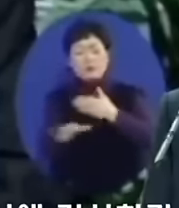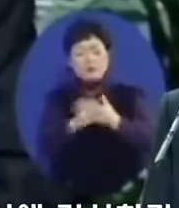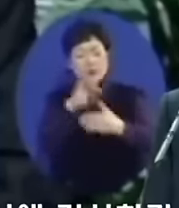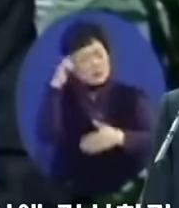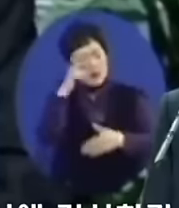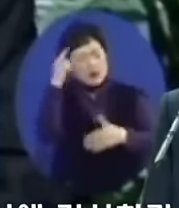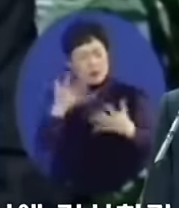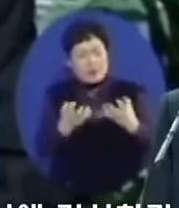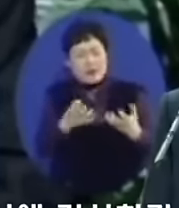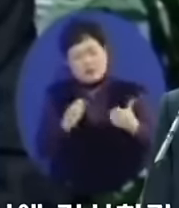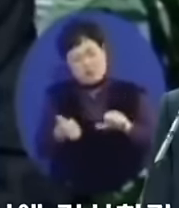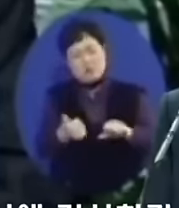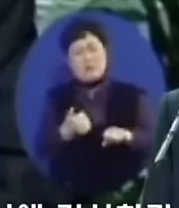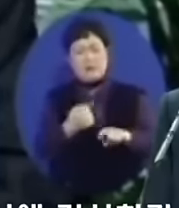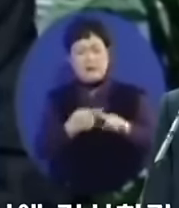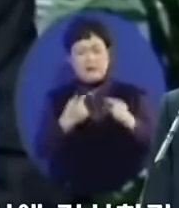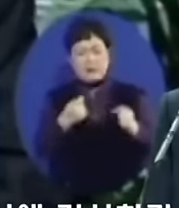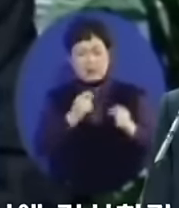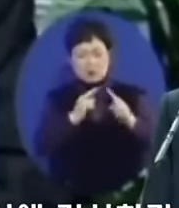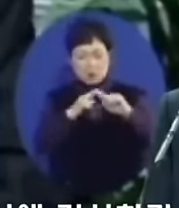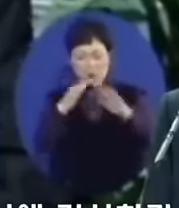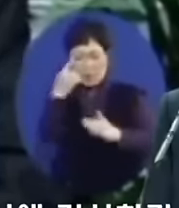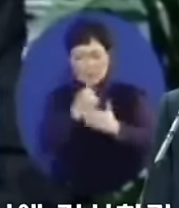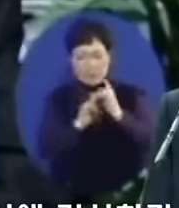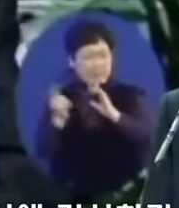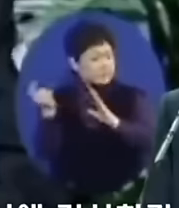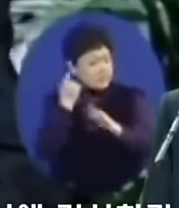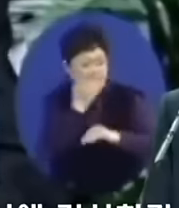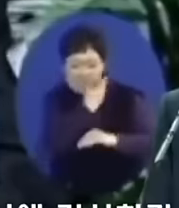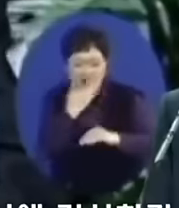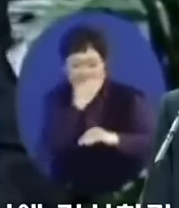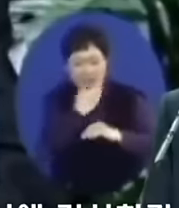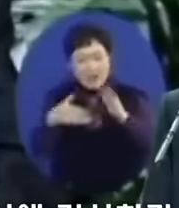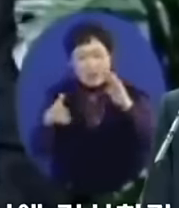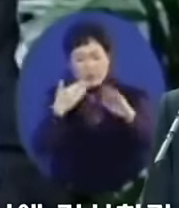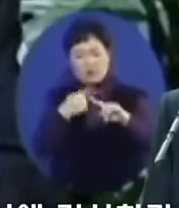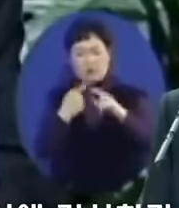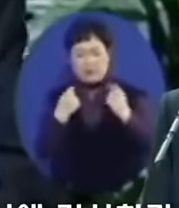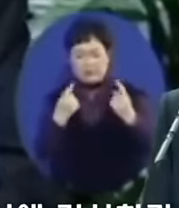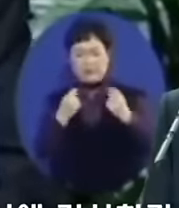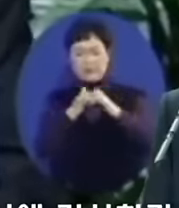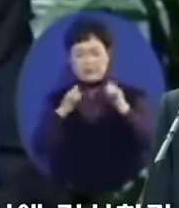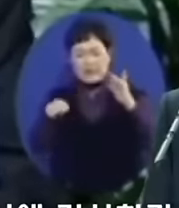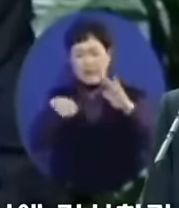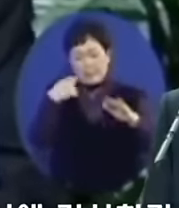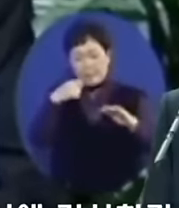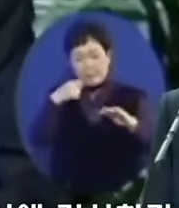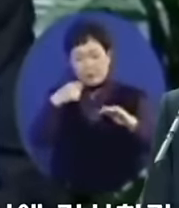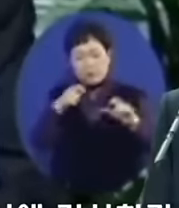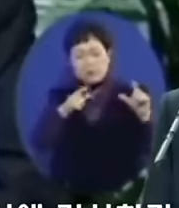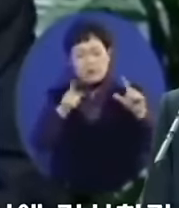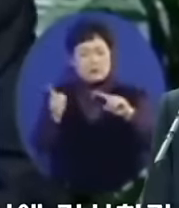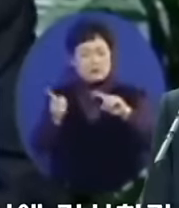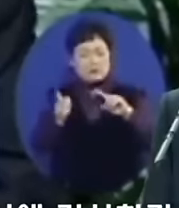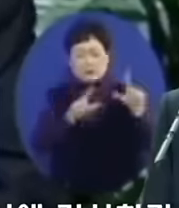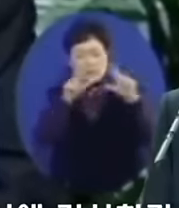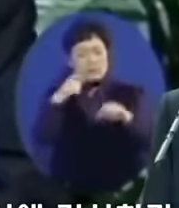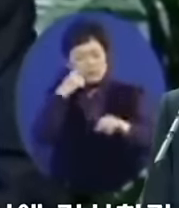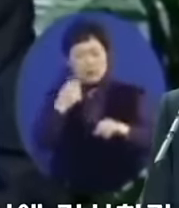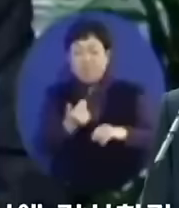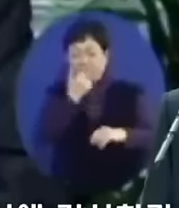죽습니다. 교회에 나와서 말씀을 듣는 것은 영양분을 섭취하는 것입니다. 사람이 밥만 먹고 못 삽니다. 숨을 쉬어야 사는